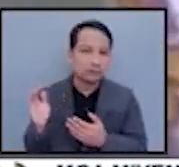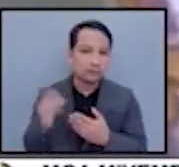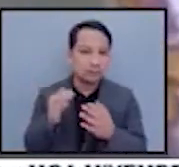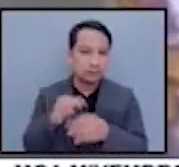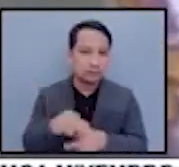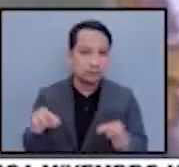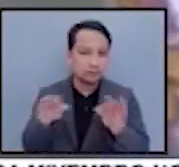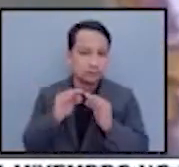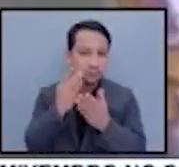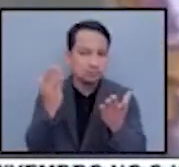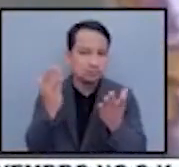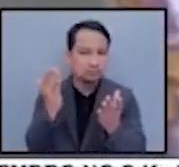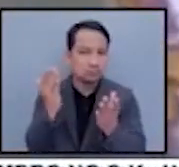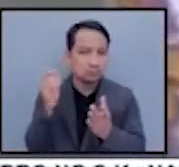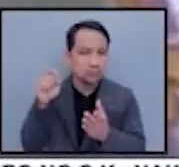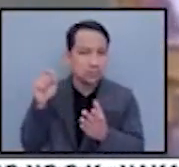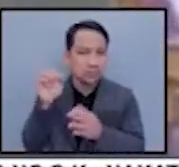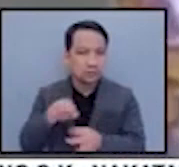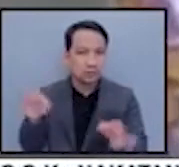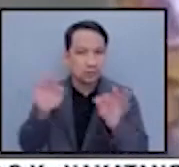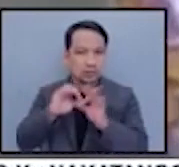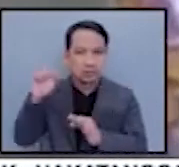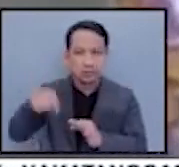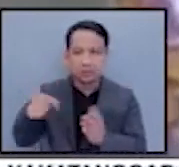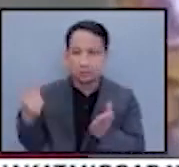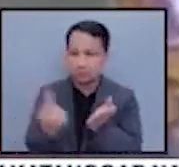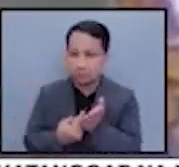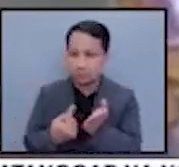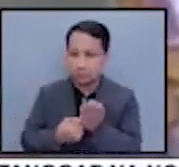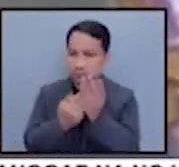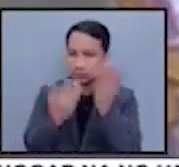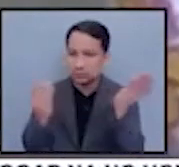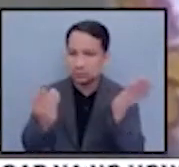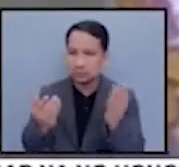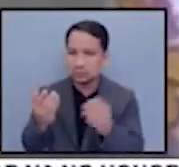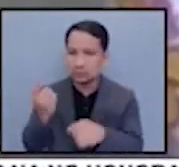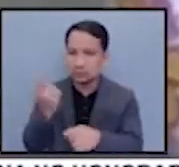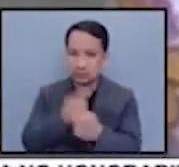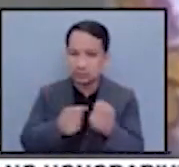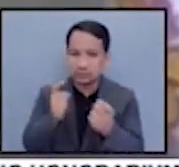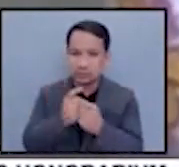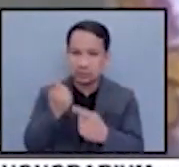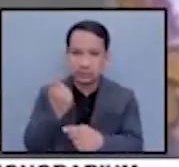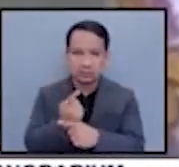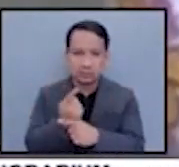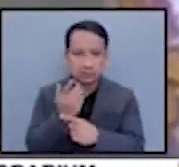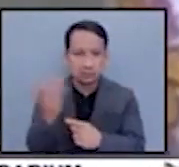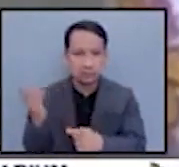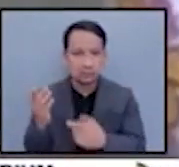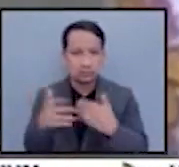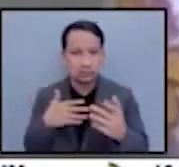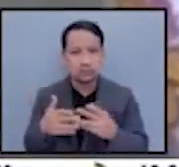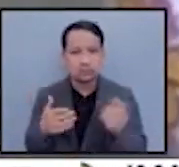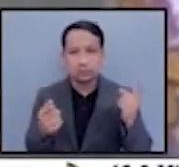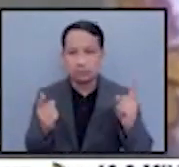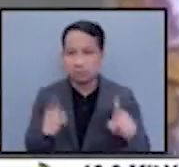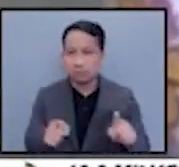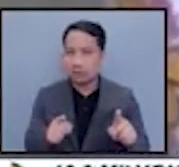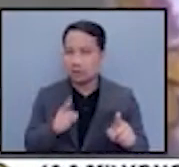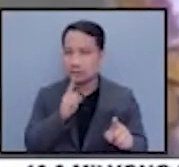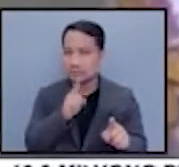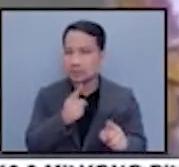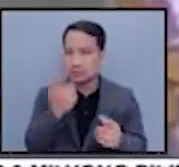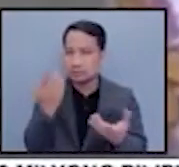mahalaga, no, na dapat pag-usapan or napapanahon na dapat pag-usapan at kung ano ang pagtindig ng